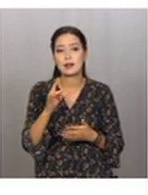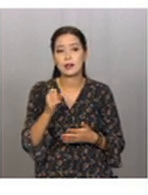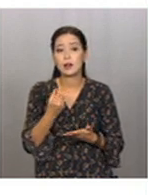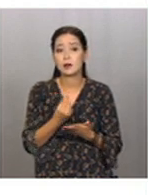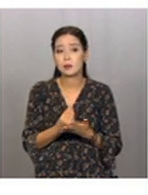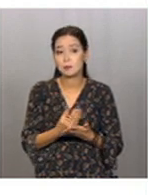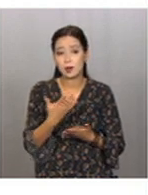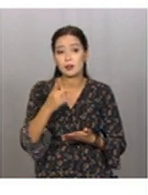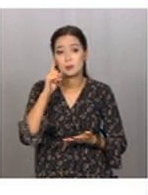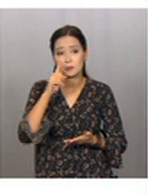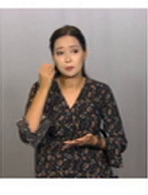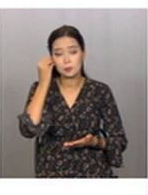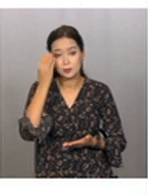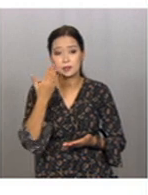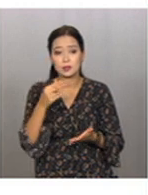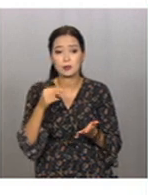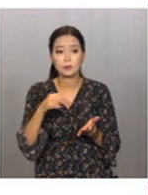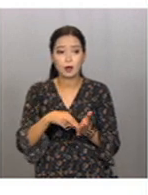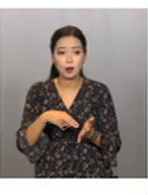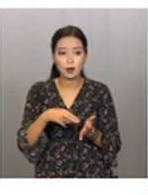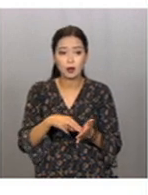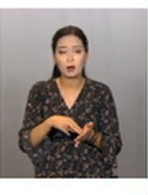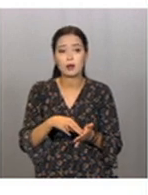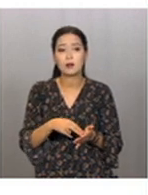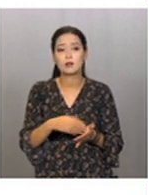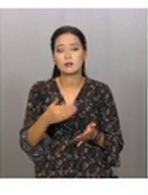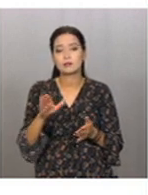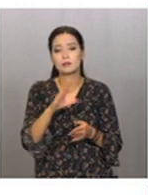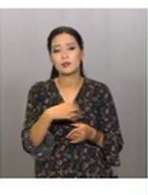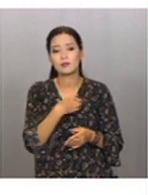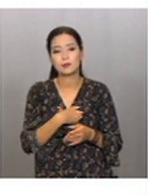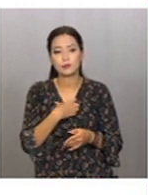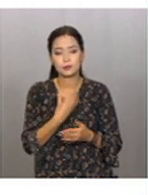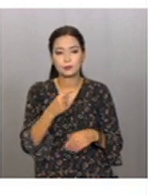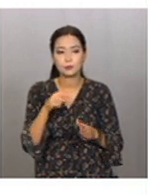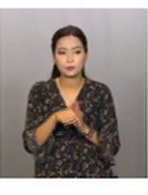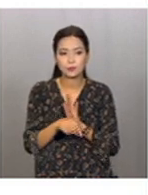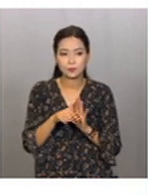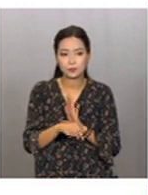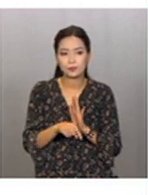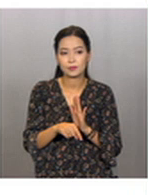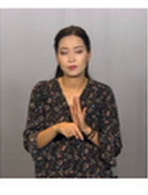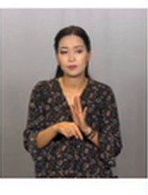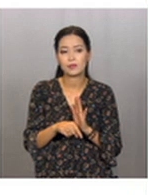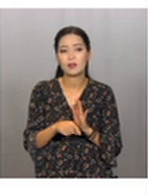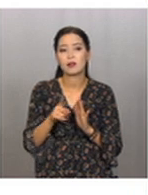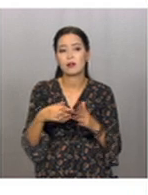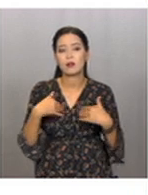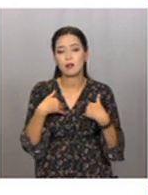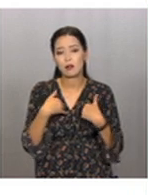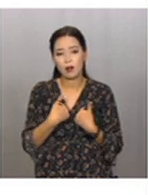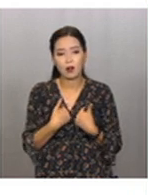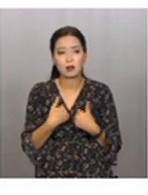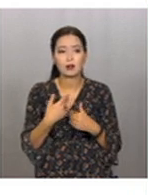белгілі білсең баға» деп, өз бағасы Біржанның бағасынан кем еместігін тағы да баса айтып, «Қаңғырған